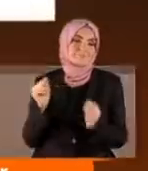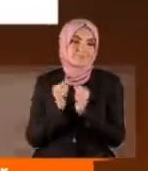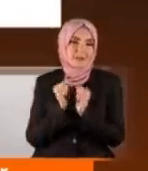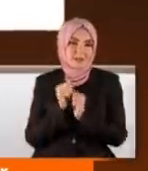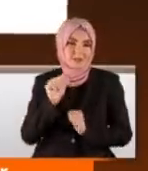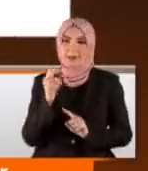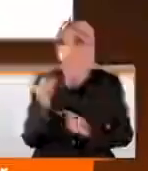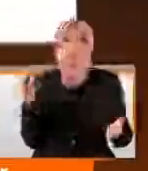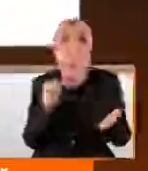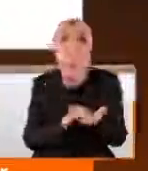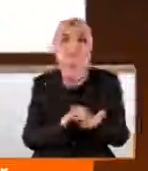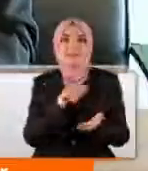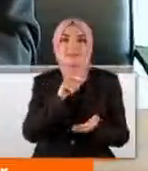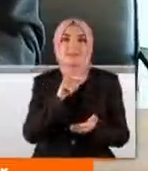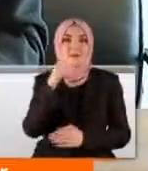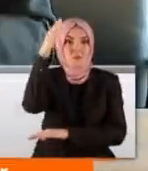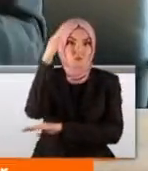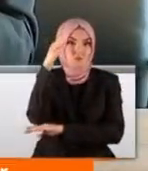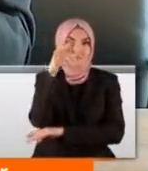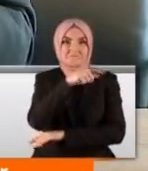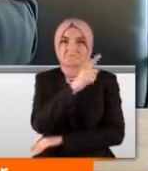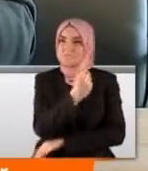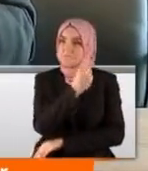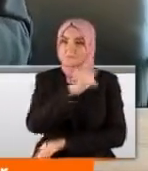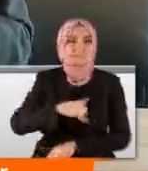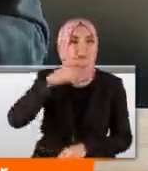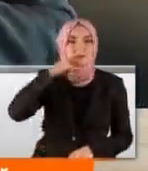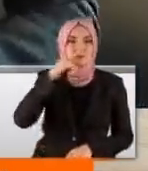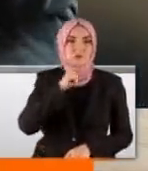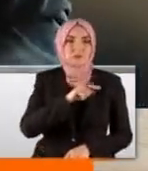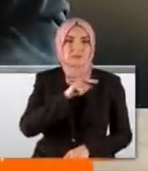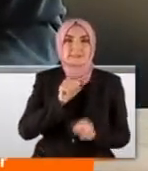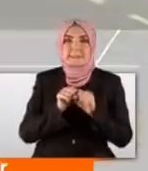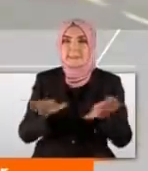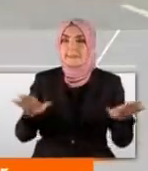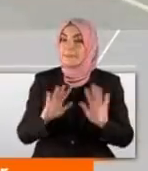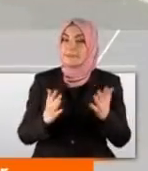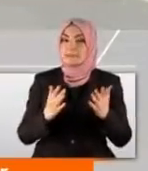duraklardan birini arayacağız. Ve bakın sistem nasıl işliyor size anlatmaya